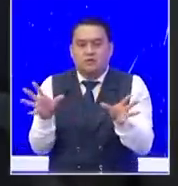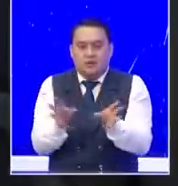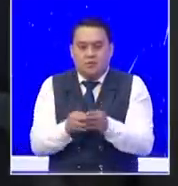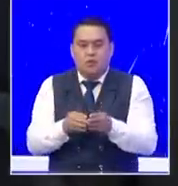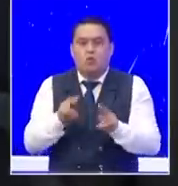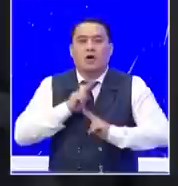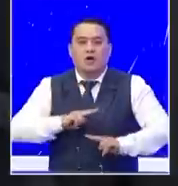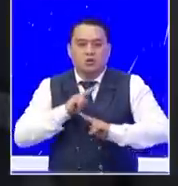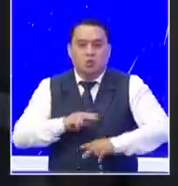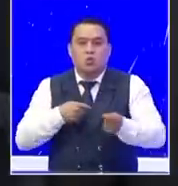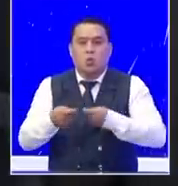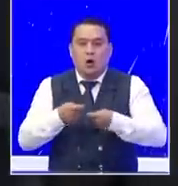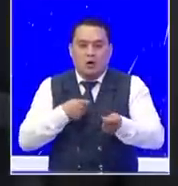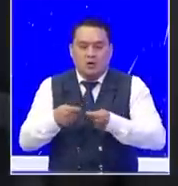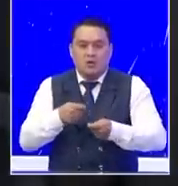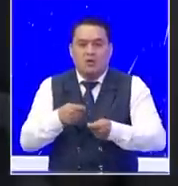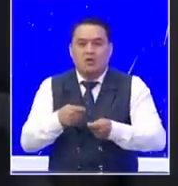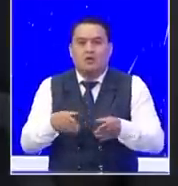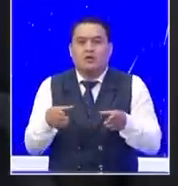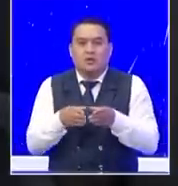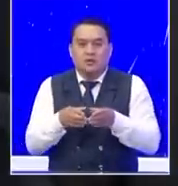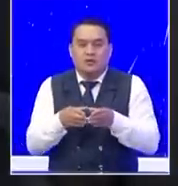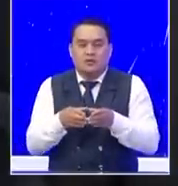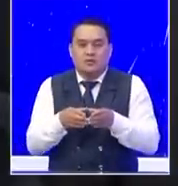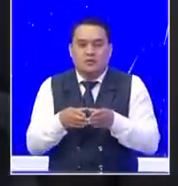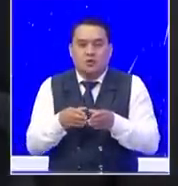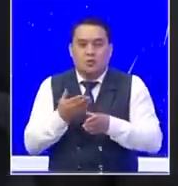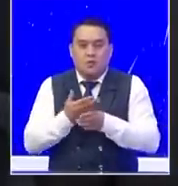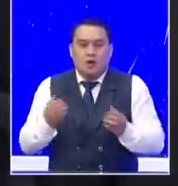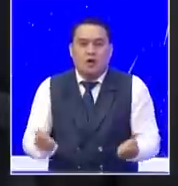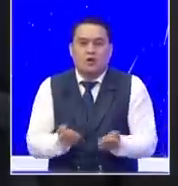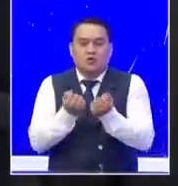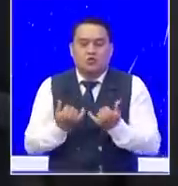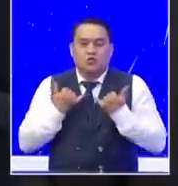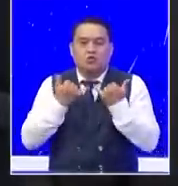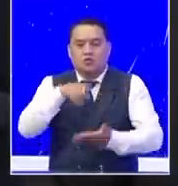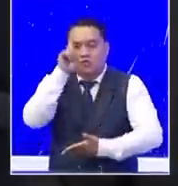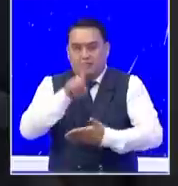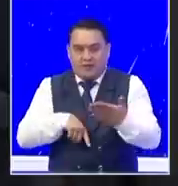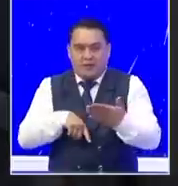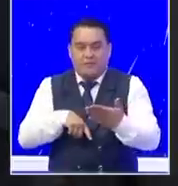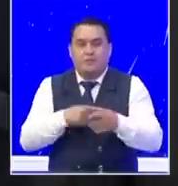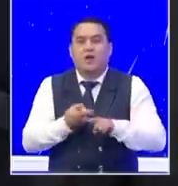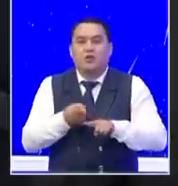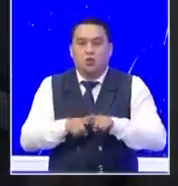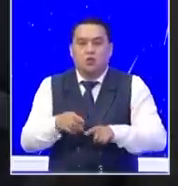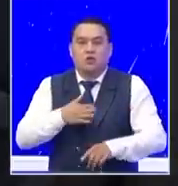лице руководителя инспекции Мамиева Тимирлана Булатовича за оказанное мне честь и доверие, которое